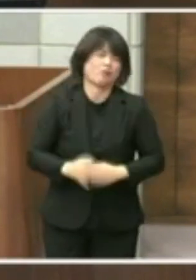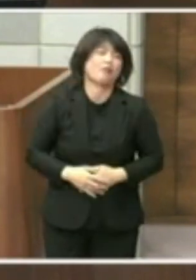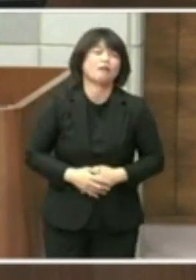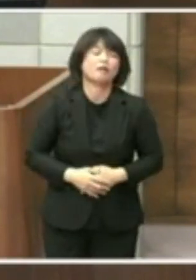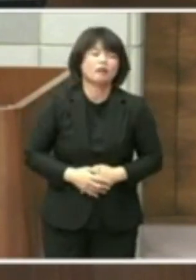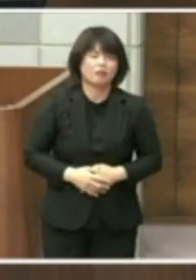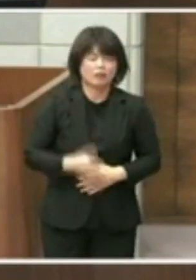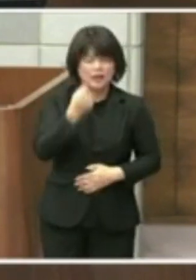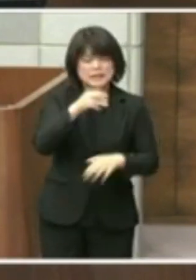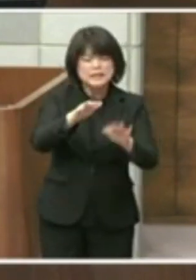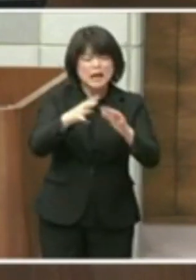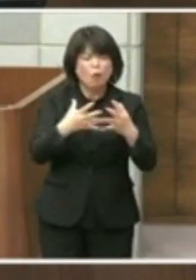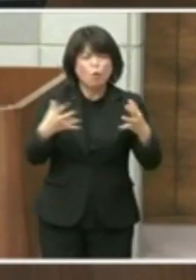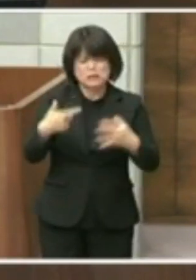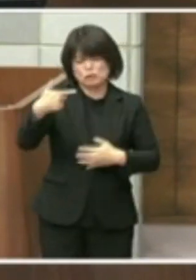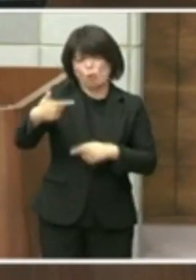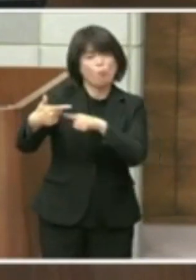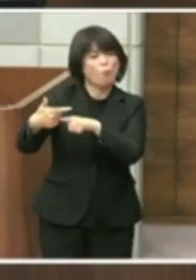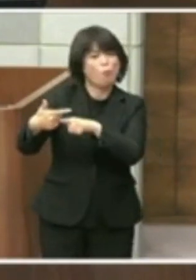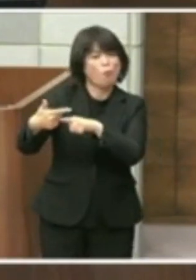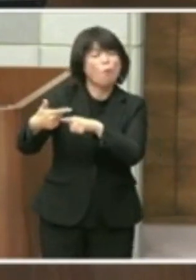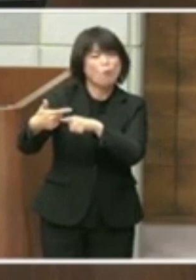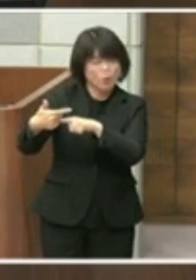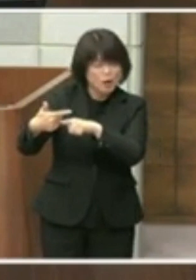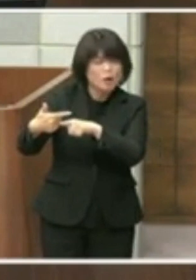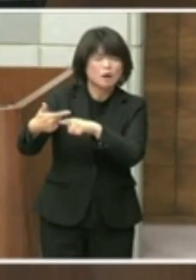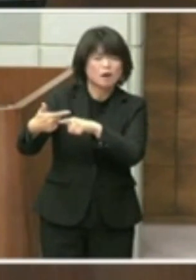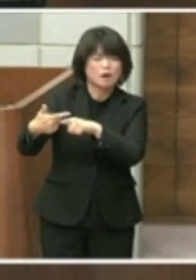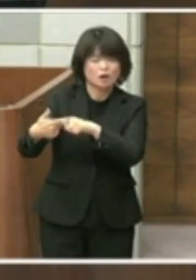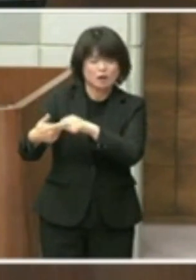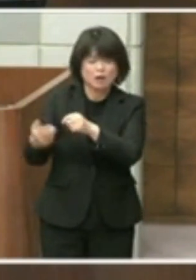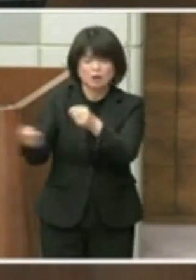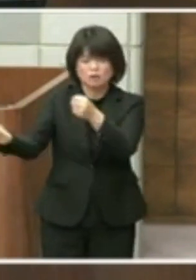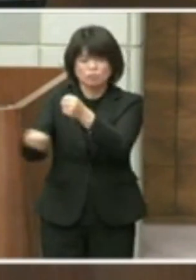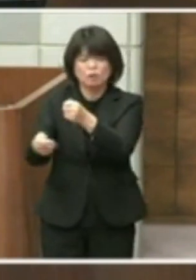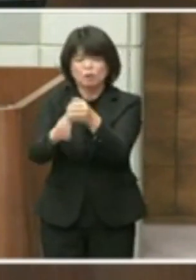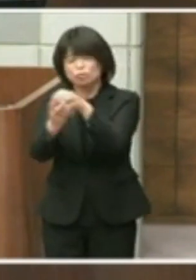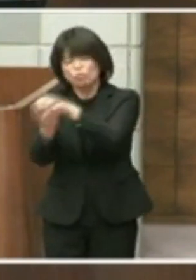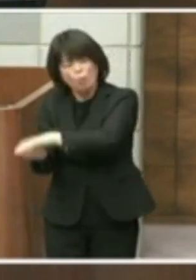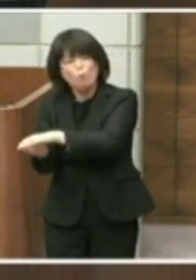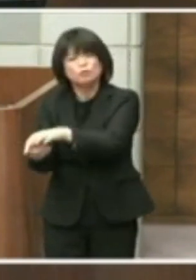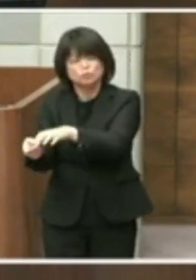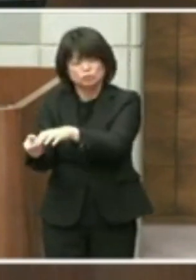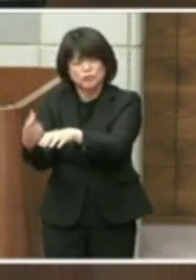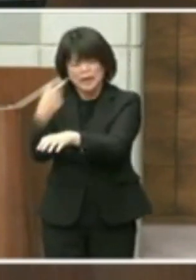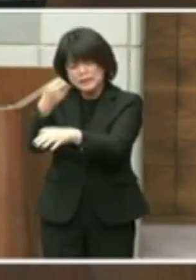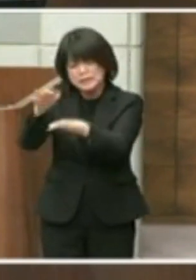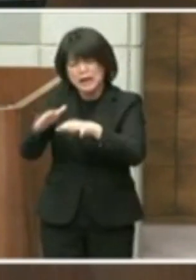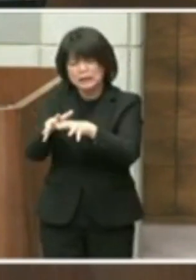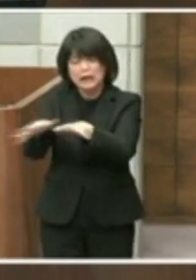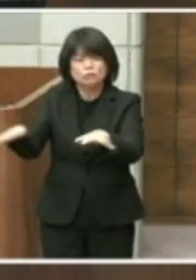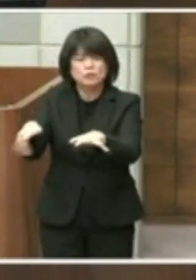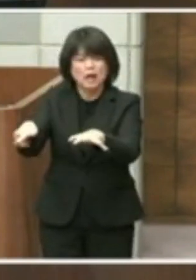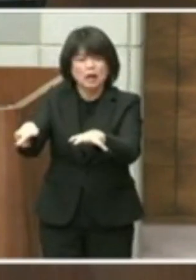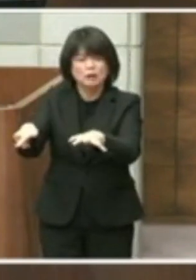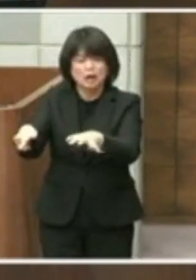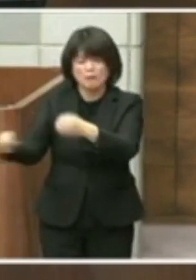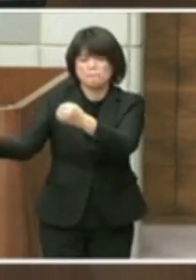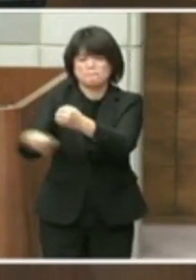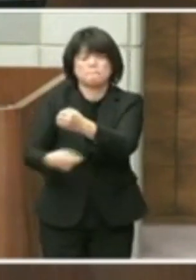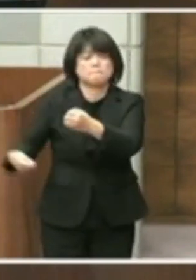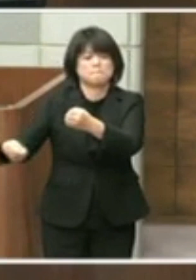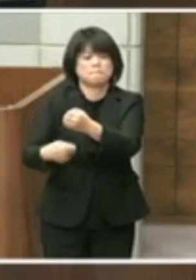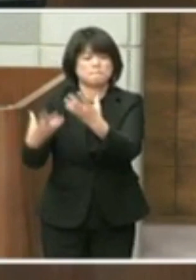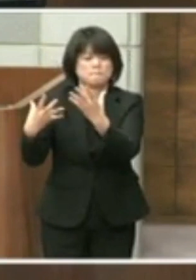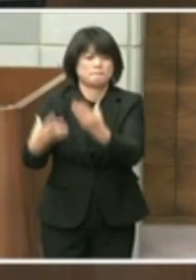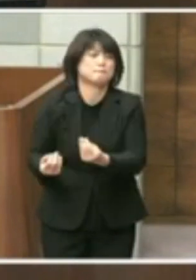また被害が大きい6本については、倒木や被害拡大の恐れがあることから、伐採処理を行